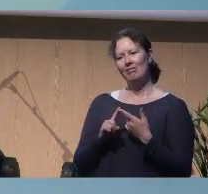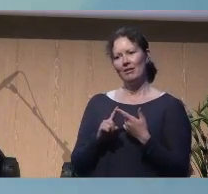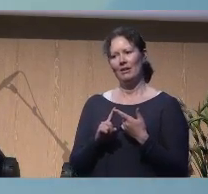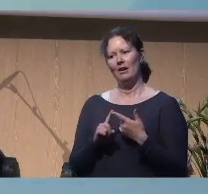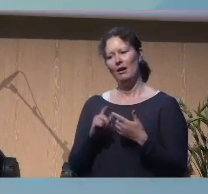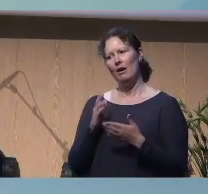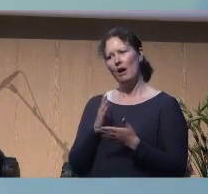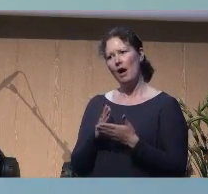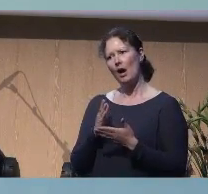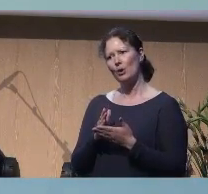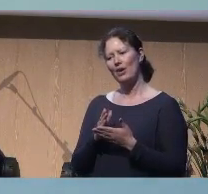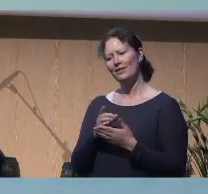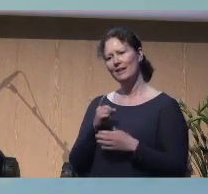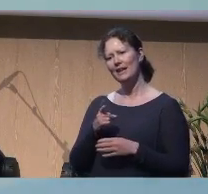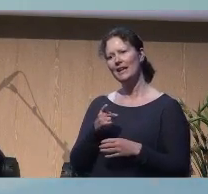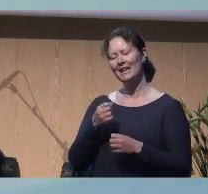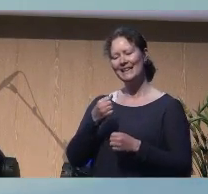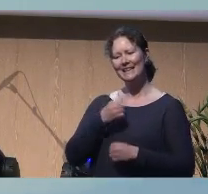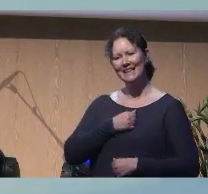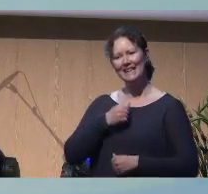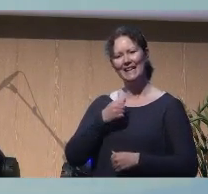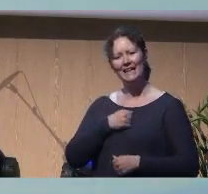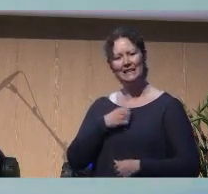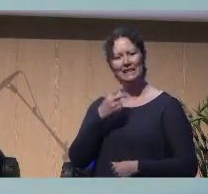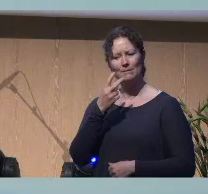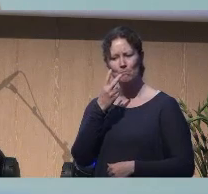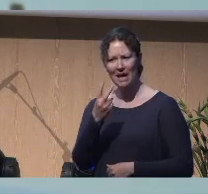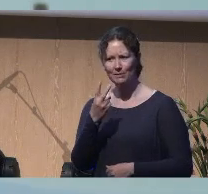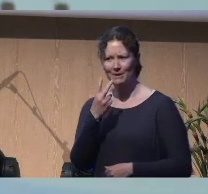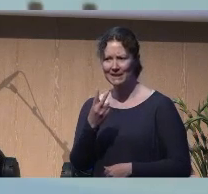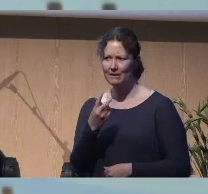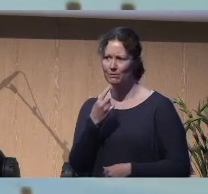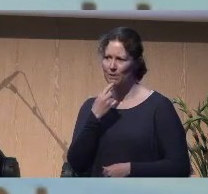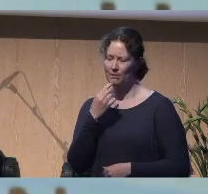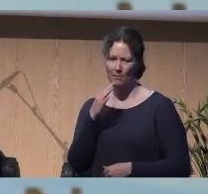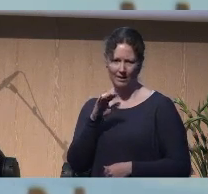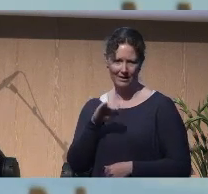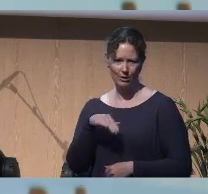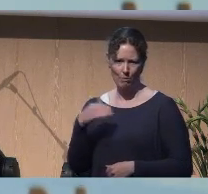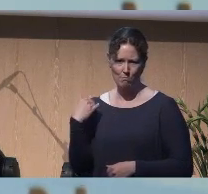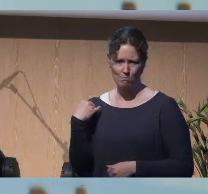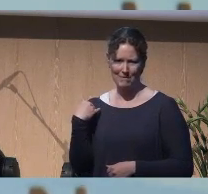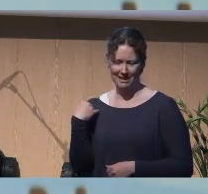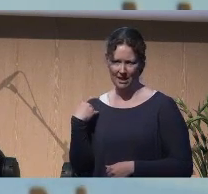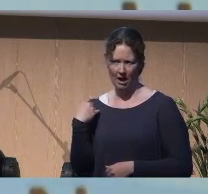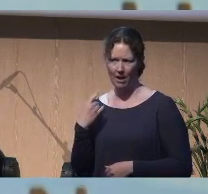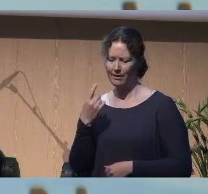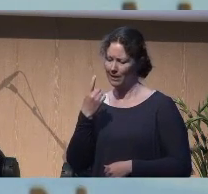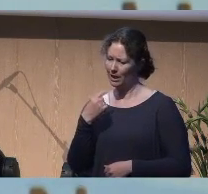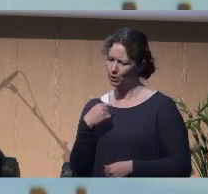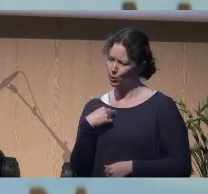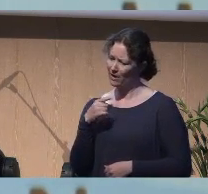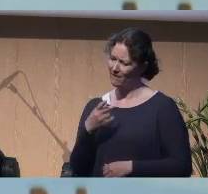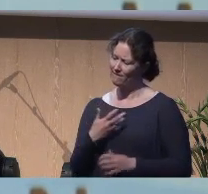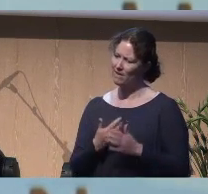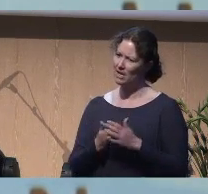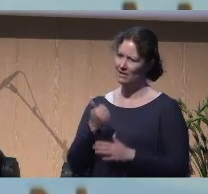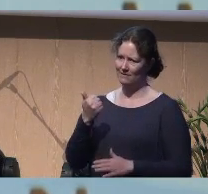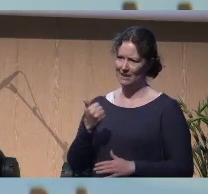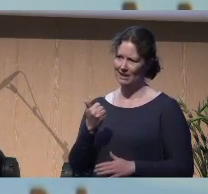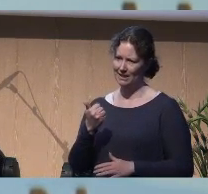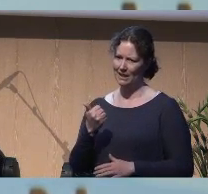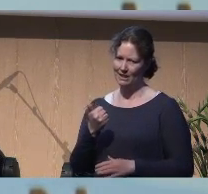nettopp dette tillitsperspektivet, som jeg var innom i, til å begynne med, tror jeg svært viktig